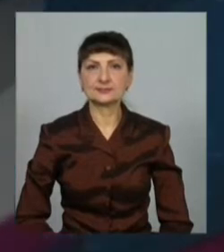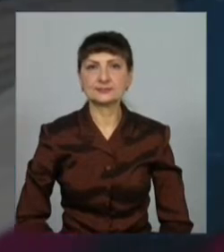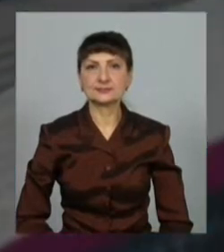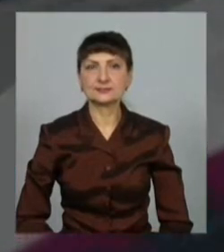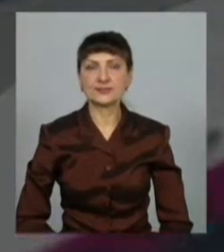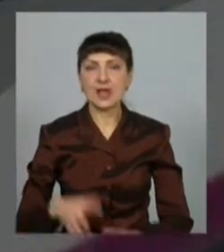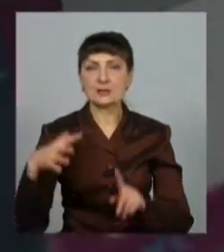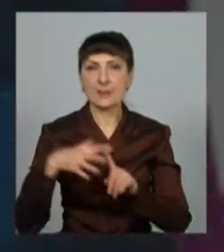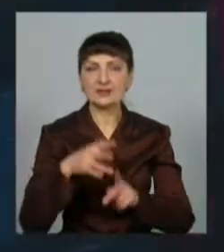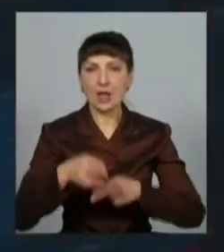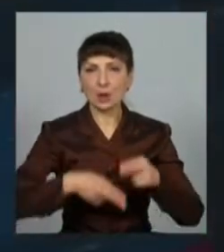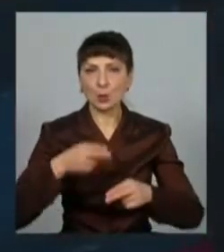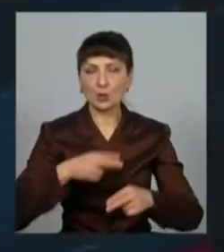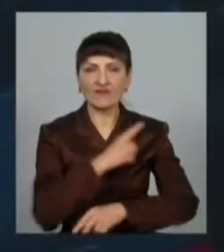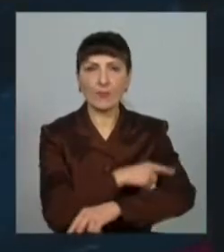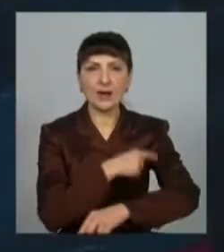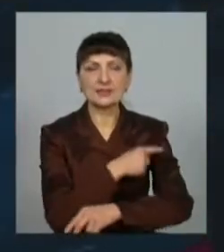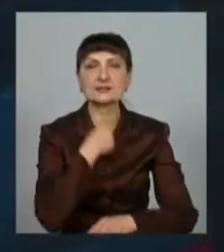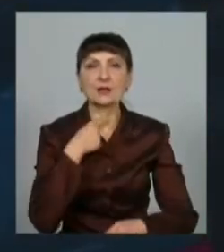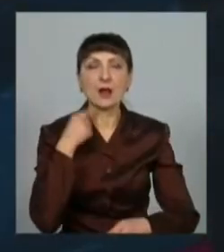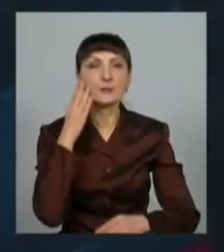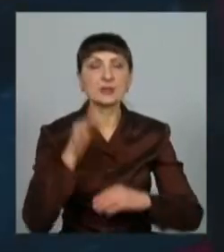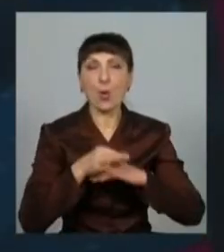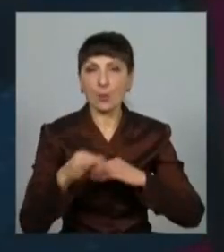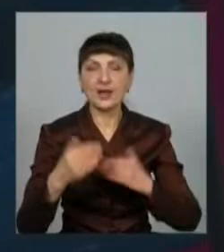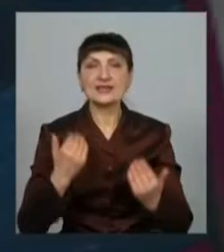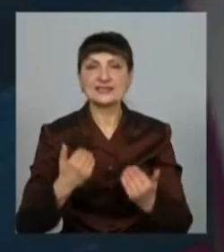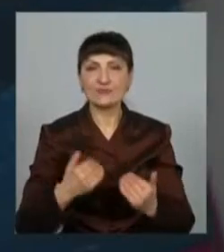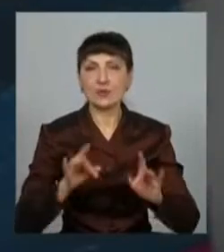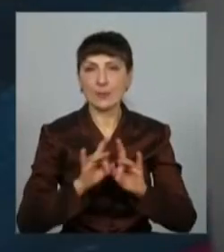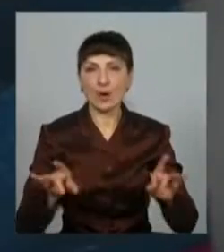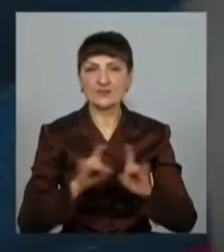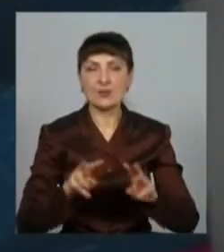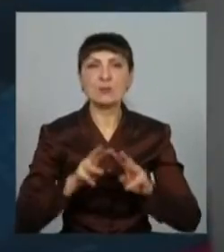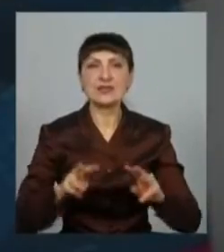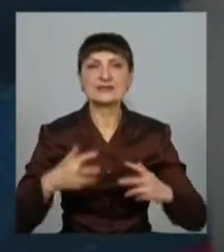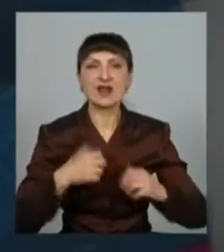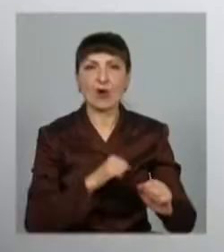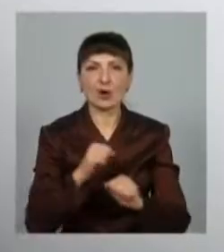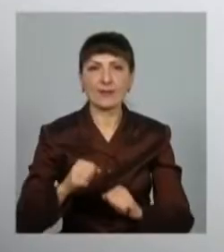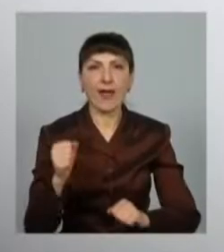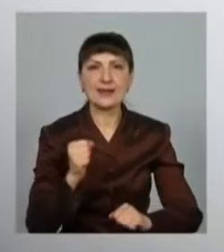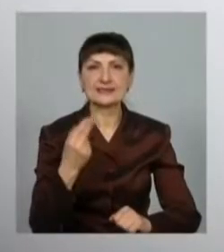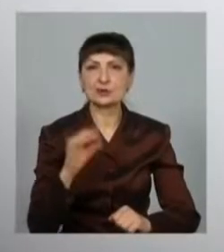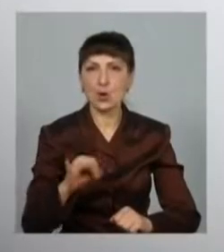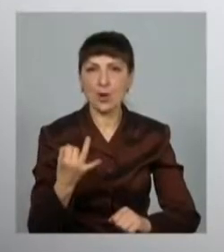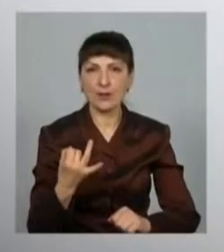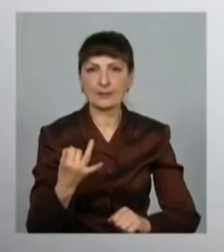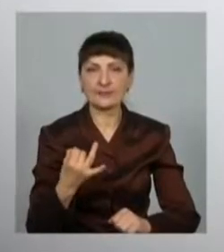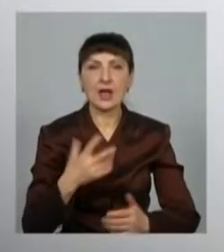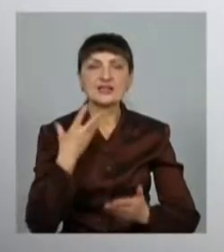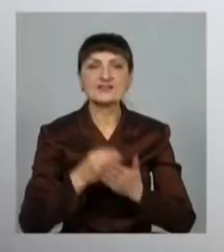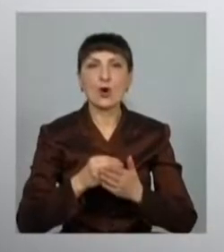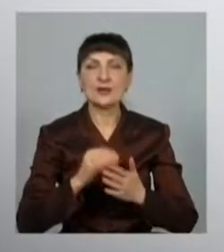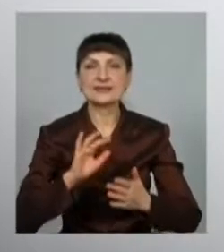нападение на хирурга в больнице талгар алматинской области сегодня прокомментировал министра здравоохранения алексей свой на своей